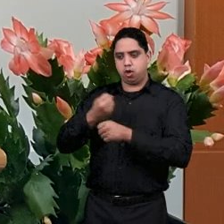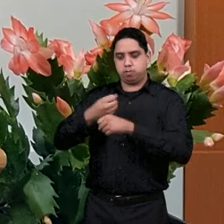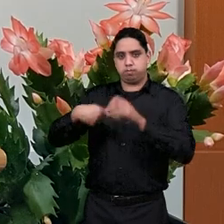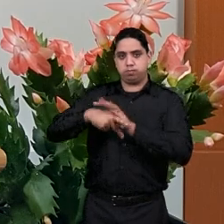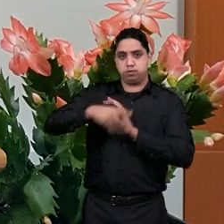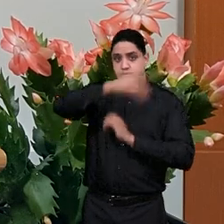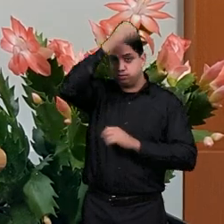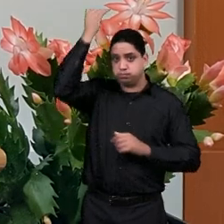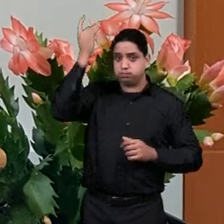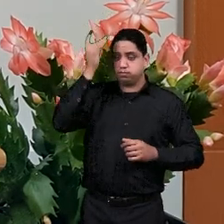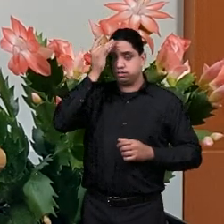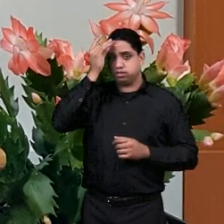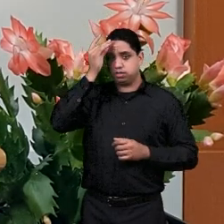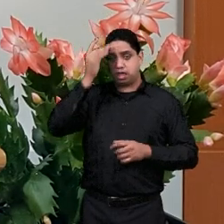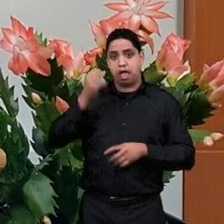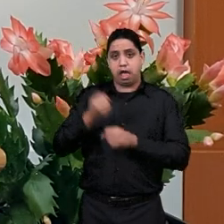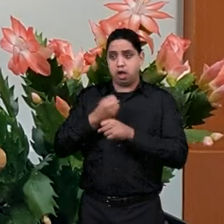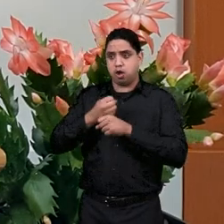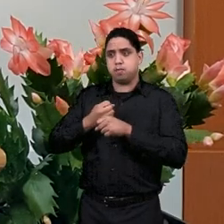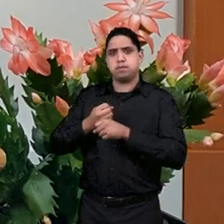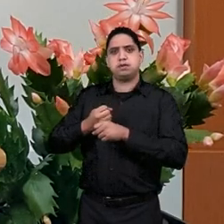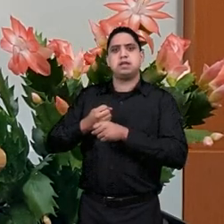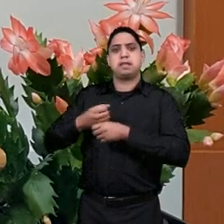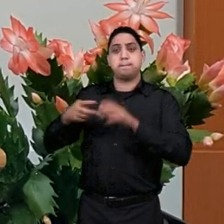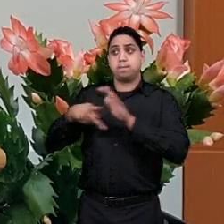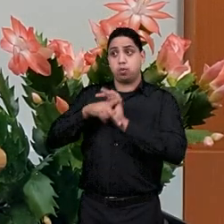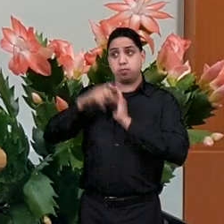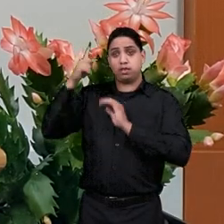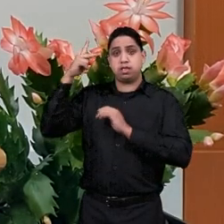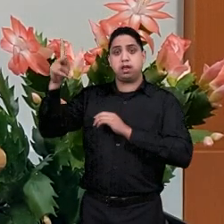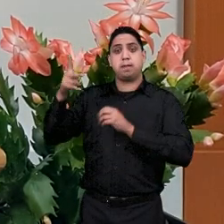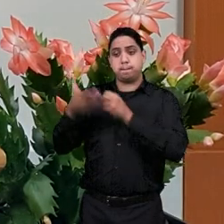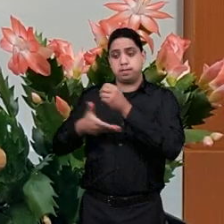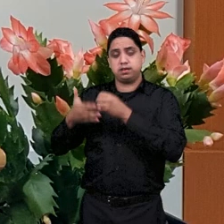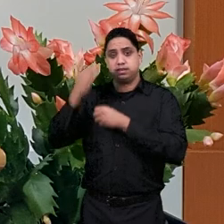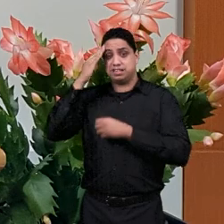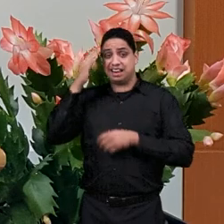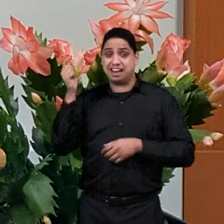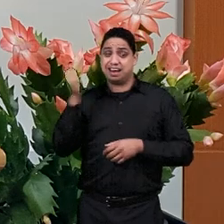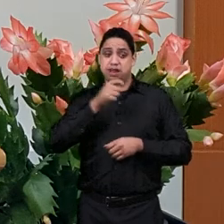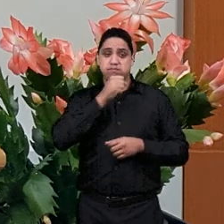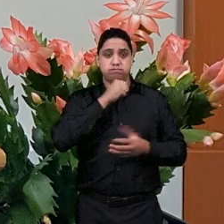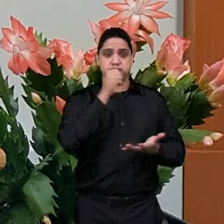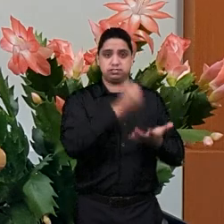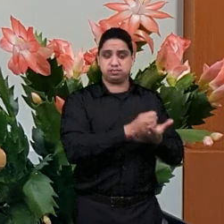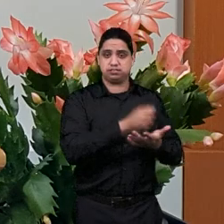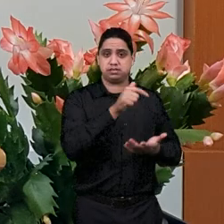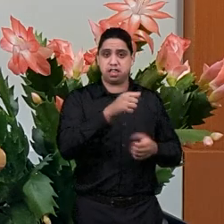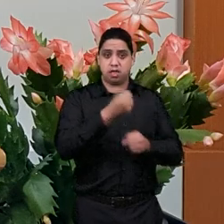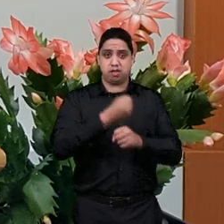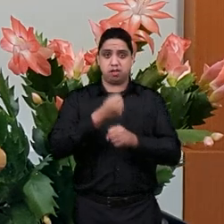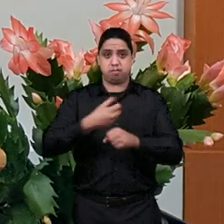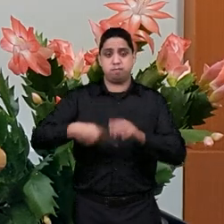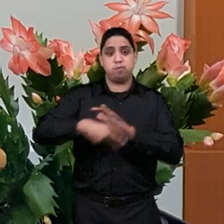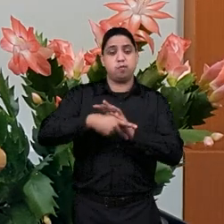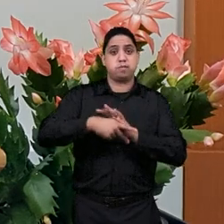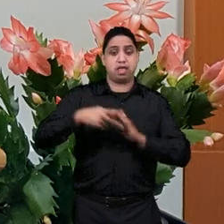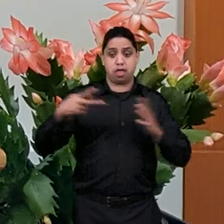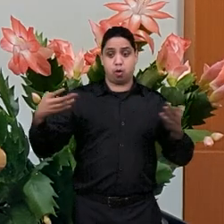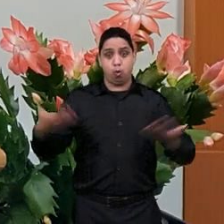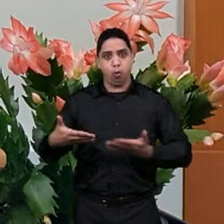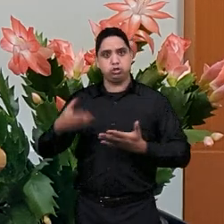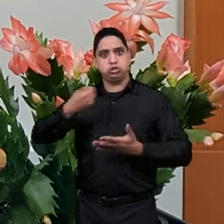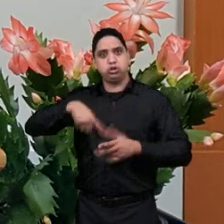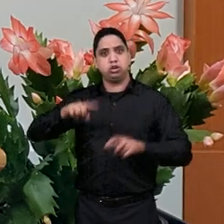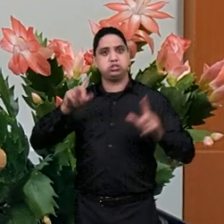préférée, comme la base de la compréhension de l'Ancien Testament, de l'œuvre qui devrait être cette œuvre que nous avons acceptée, nous